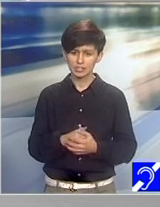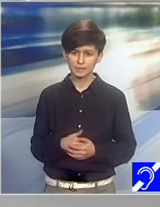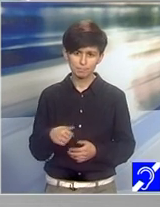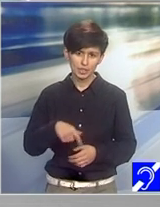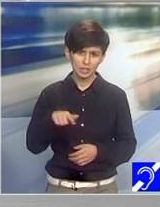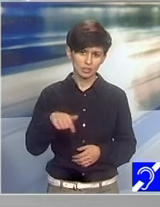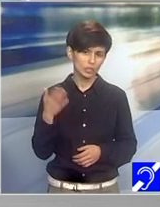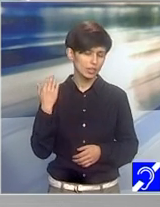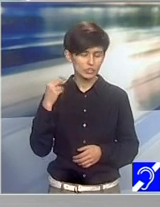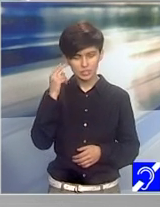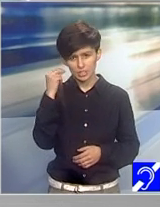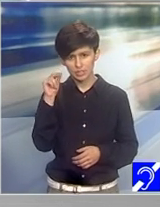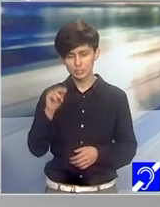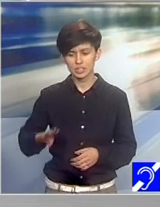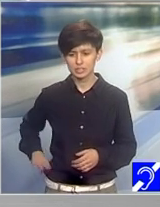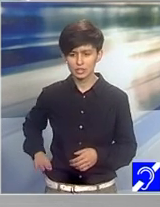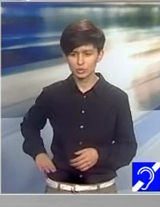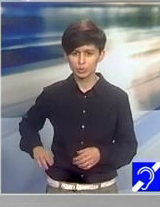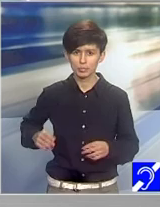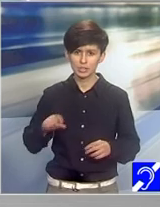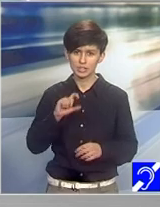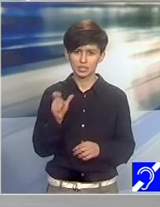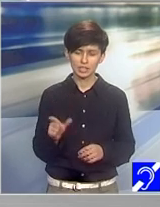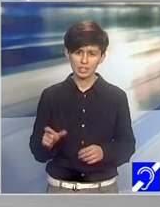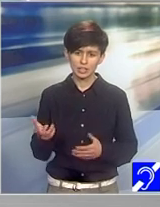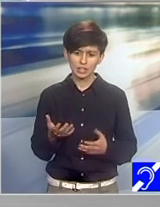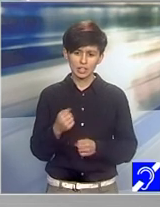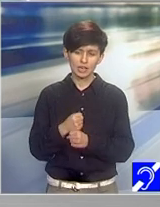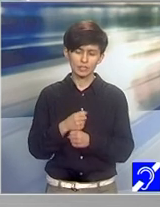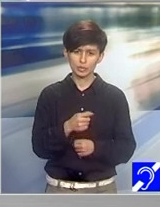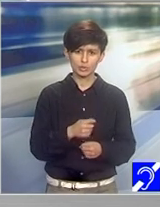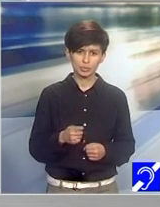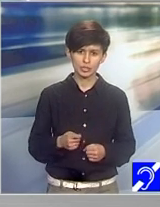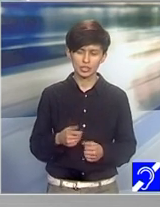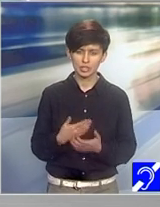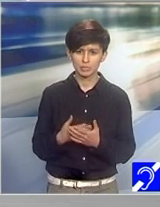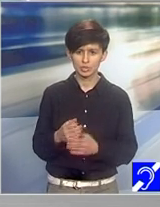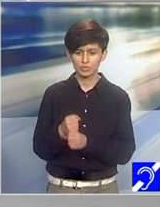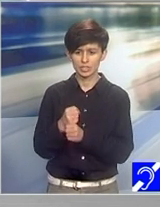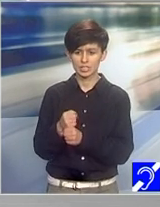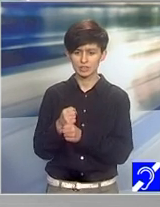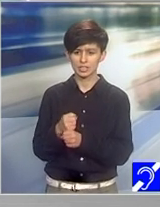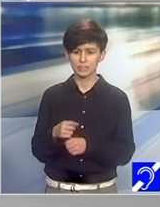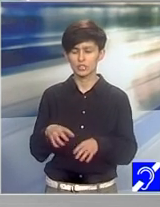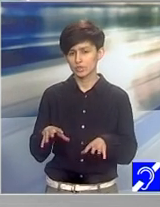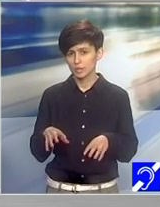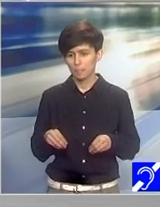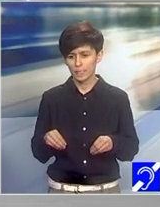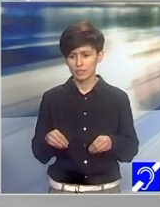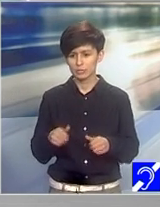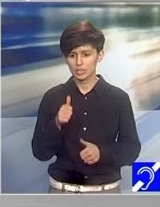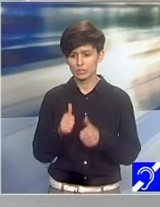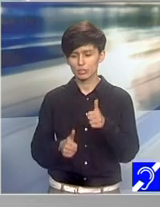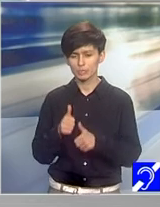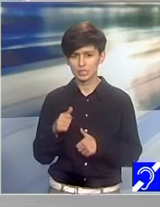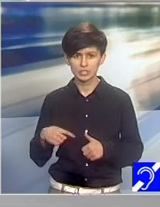care a depus un proiect pentru finanțare la Institutul Cultural Român. I s-a aprobat, am înțeles, prin competiție cu alte proiecte să